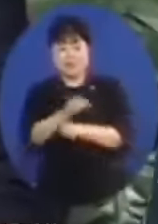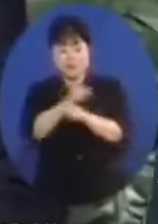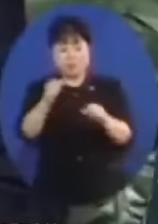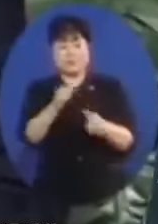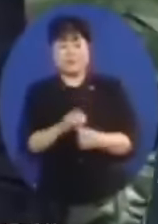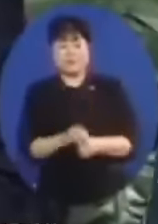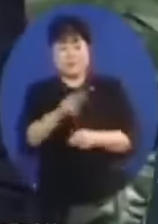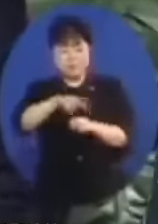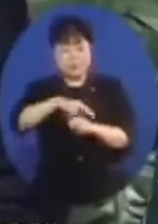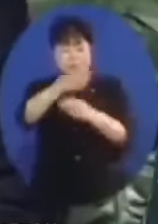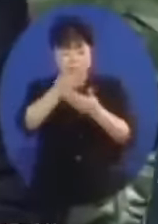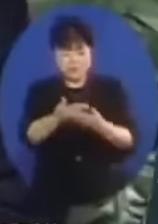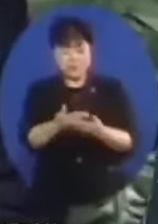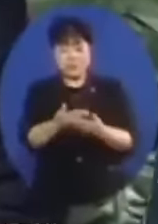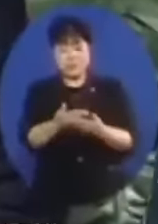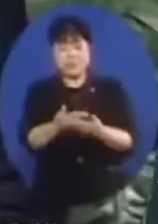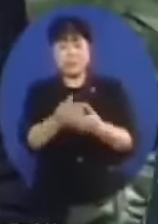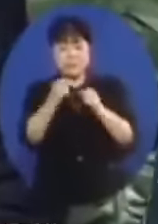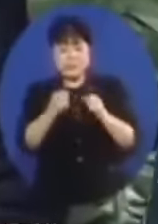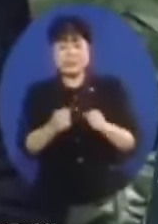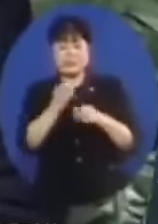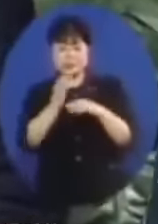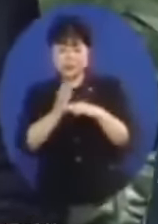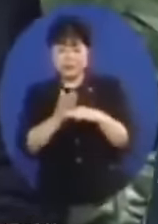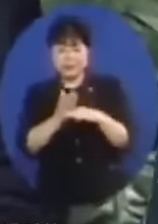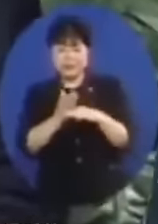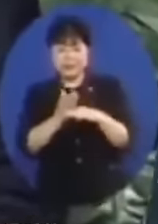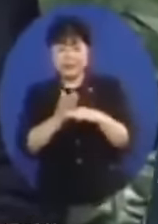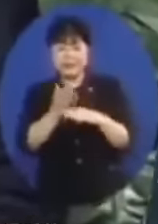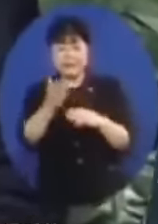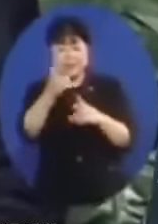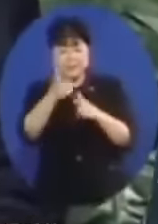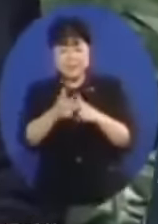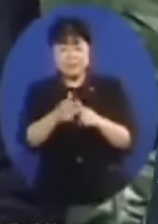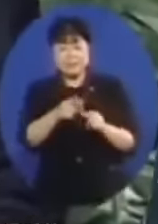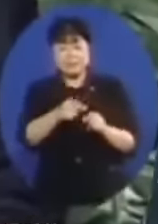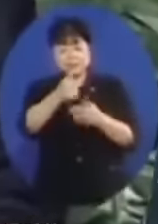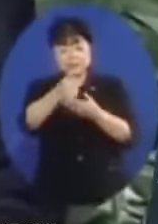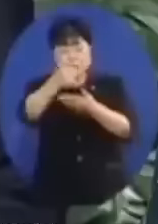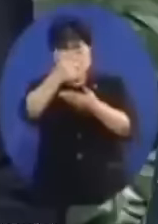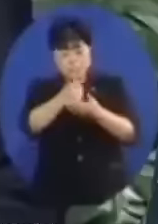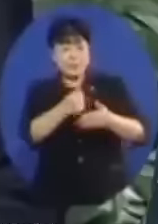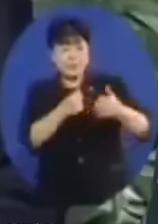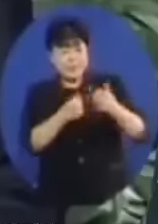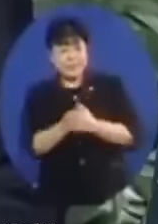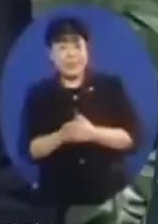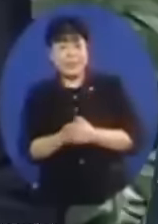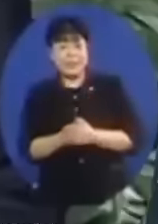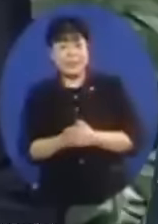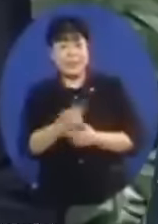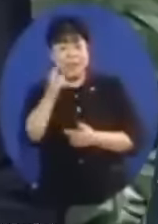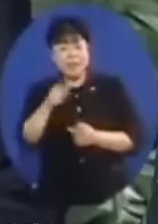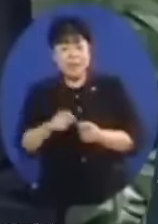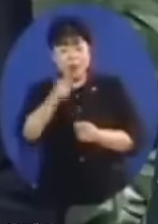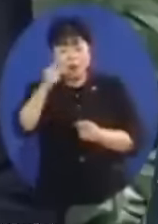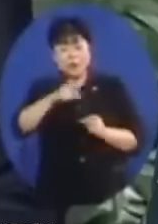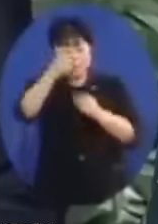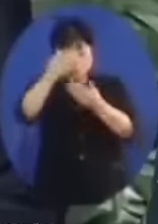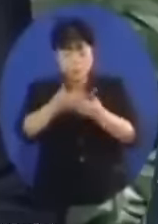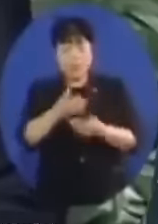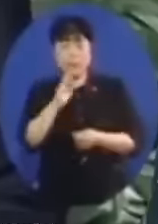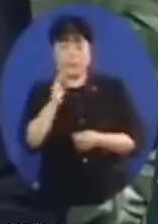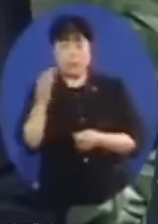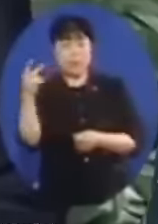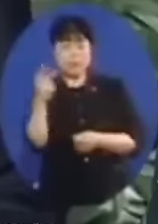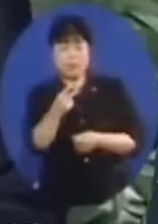용서의 선물을 주시고 계십니다. 여러분이 예수님을 구주로 믿었을 때 단번에 영원히 구원을 얻었을